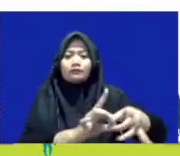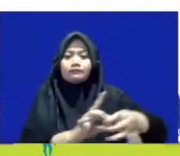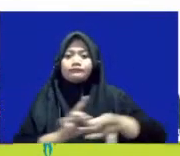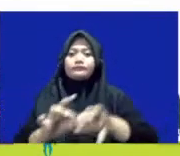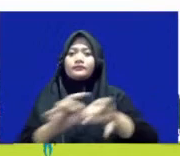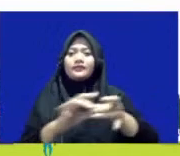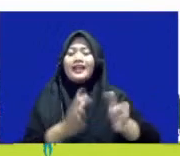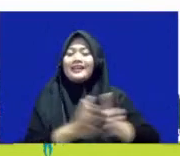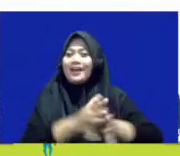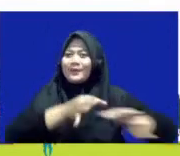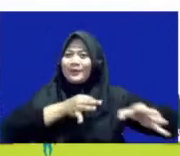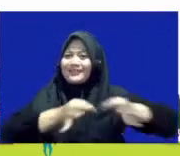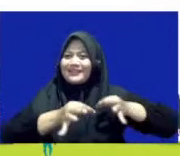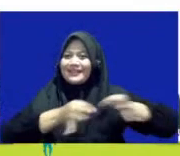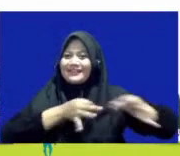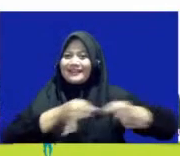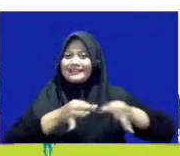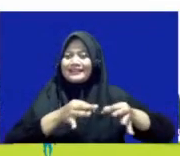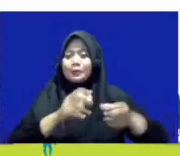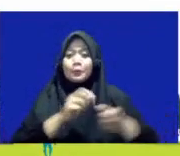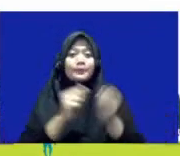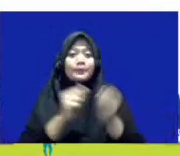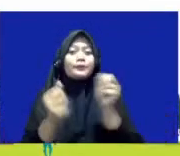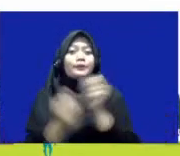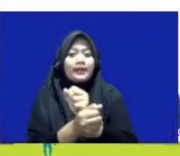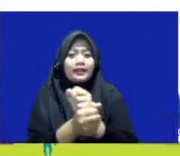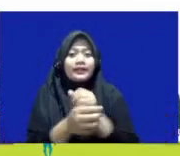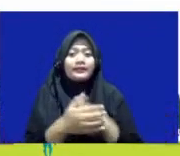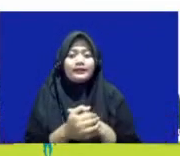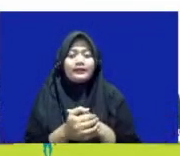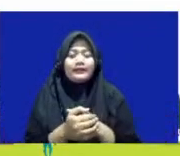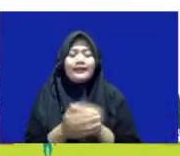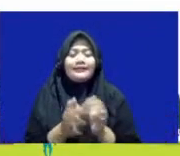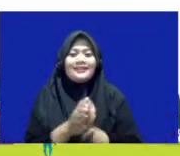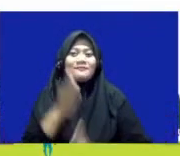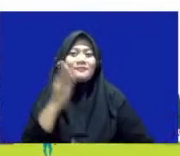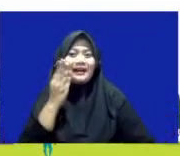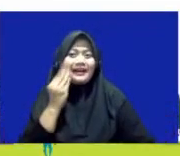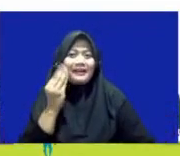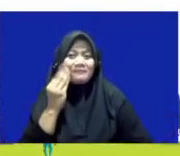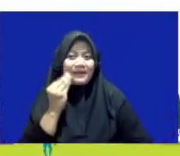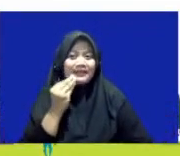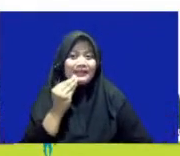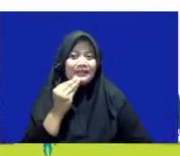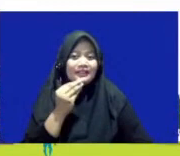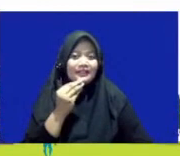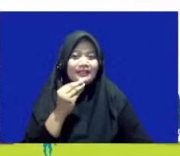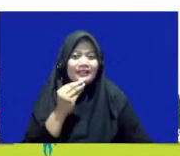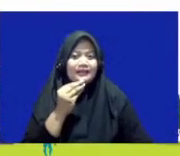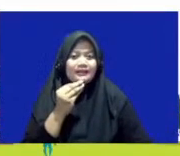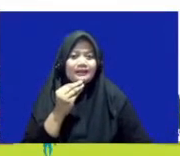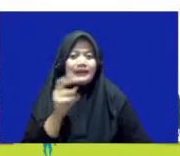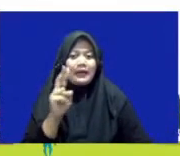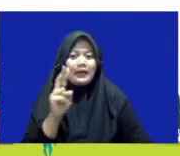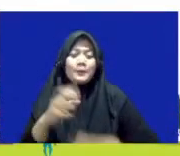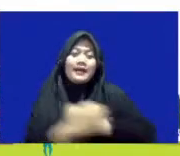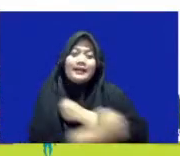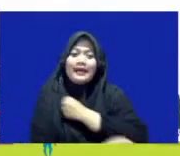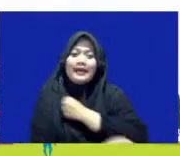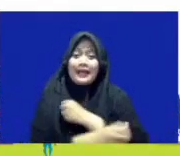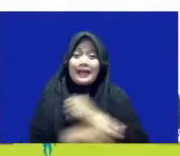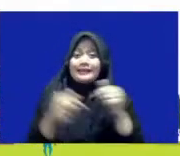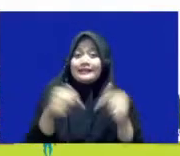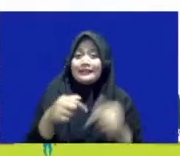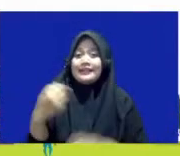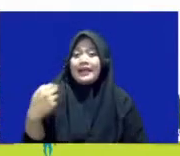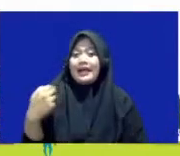memfasilitasi pertukaran dan pengalaman tentunya antar negara, dalam hal ini Indonesia dan